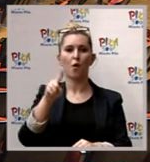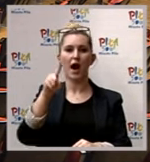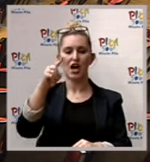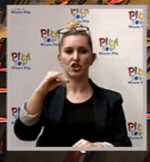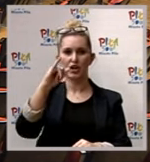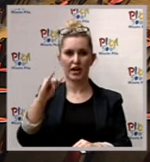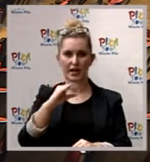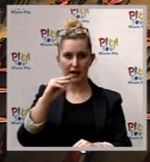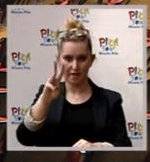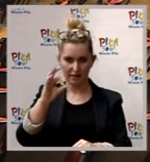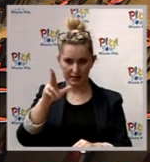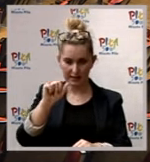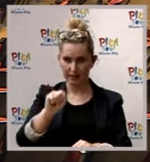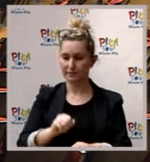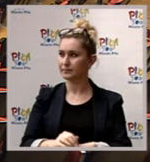Bardzo proszę.